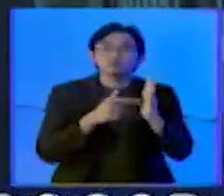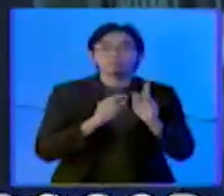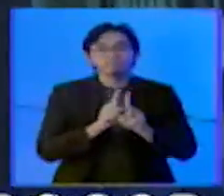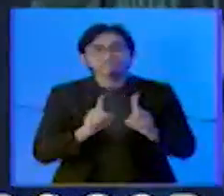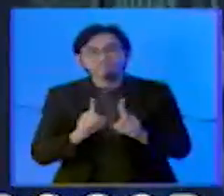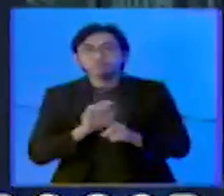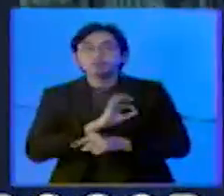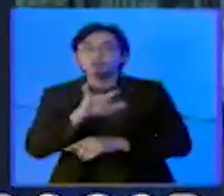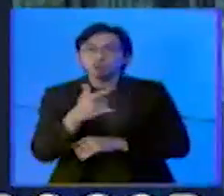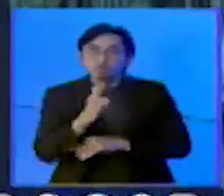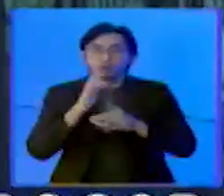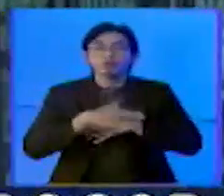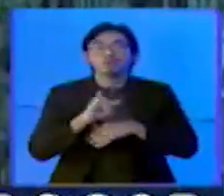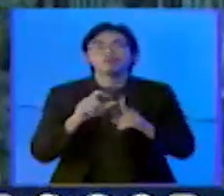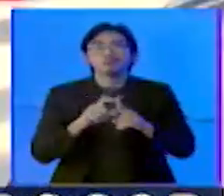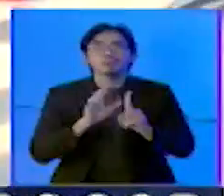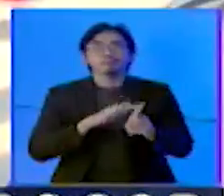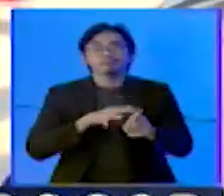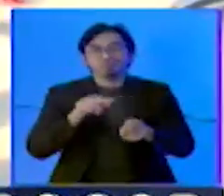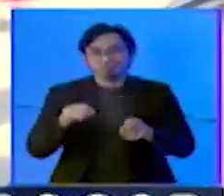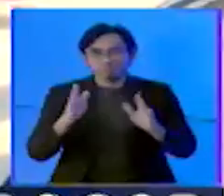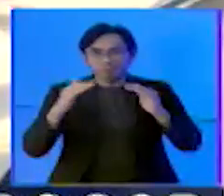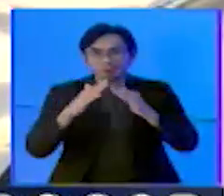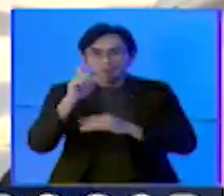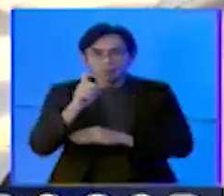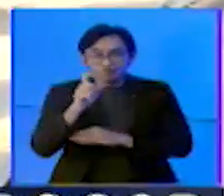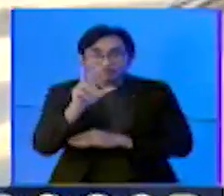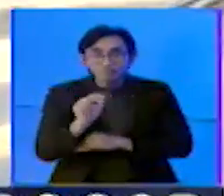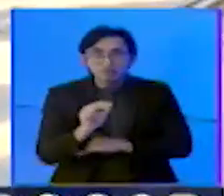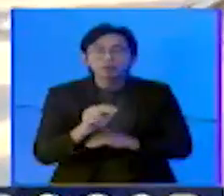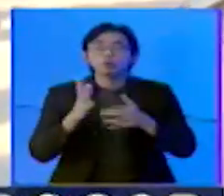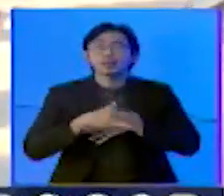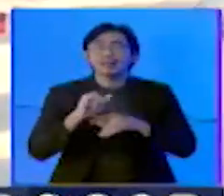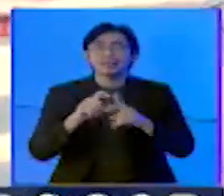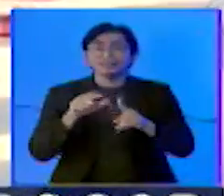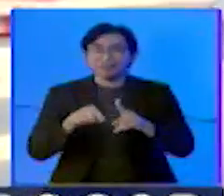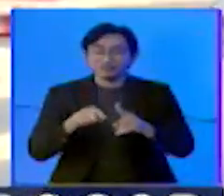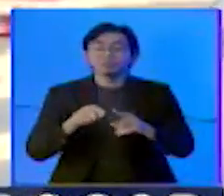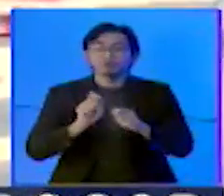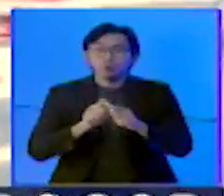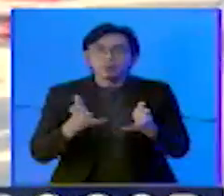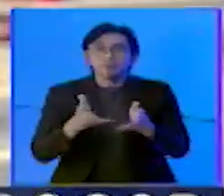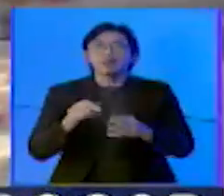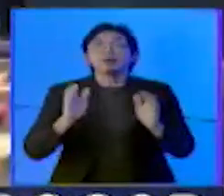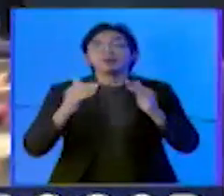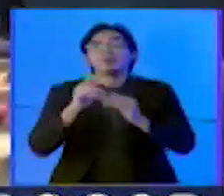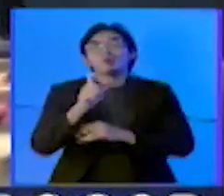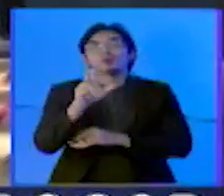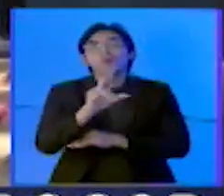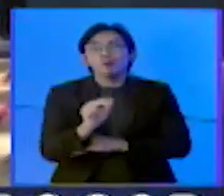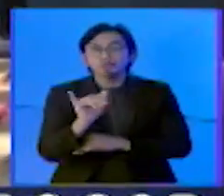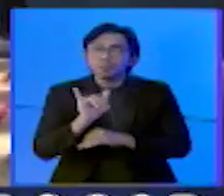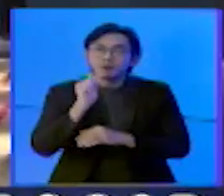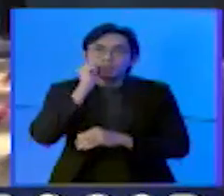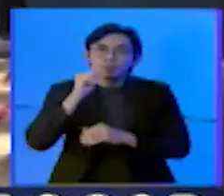menyelenggarakan sholat Ied berjamaah di Istana Bogor Jawa Barat sholat Ied yang diselenggarakan di sana Bogor Jawa Barat hanya diikuti ibu negara